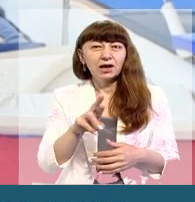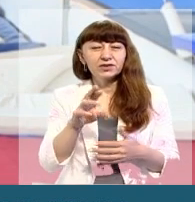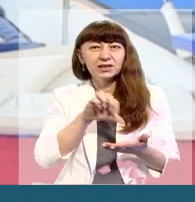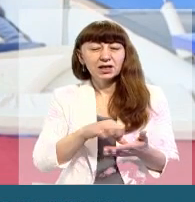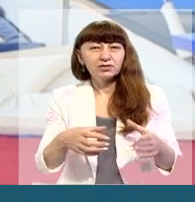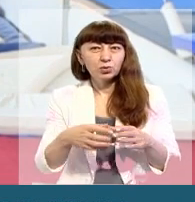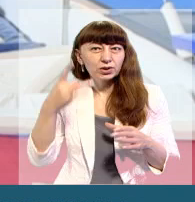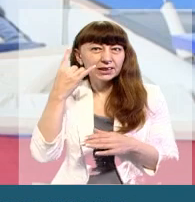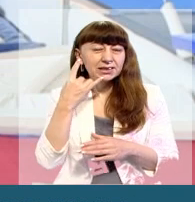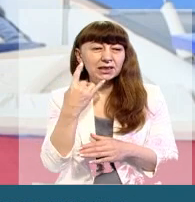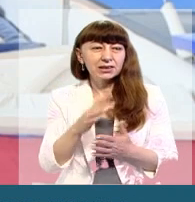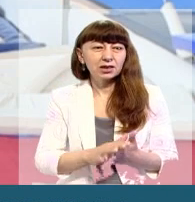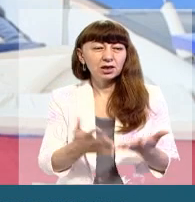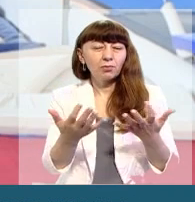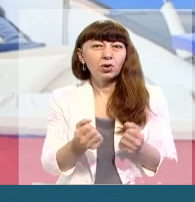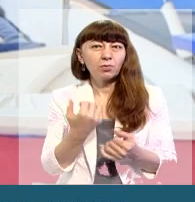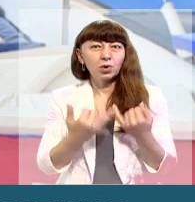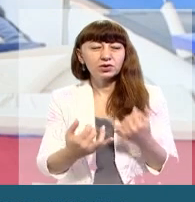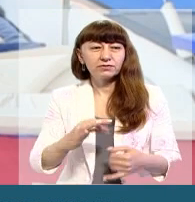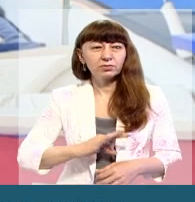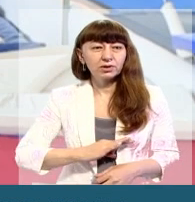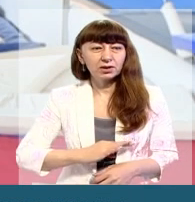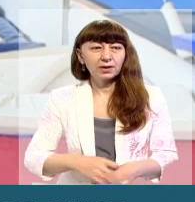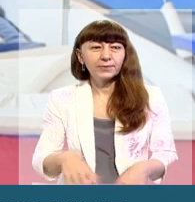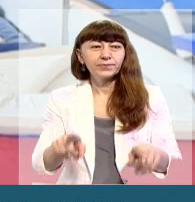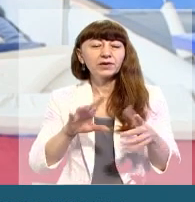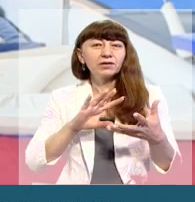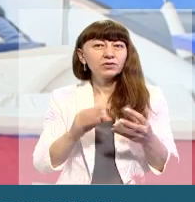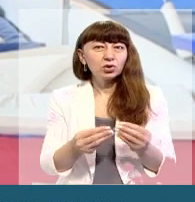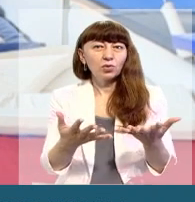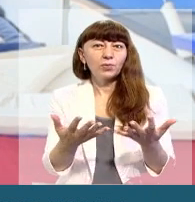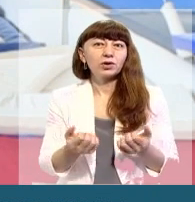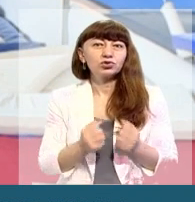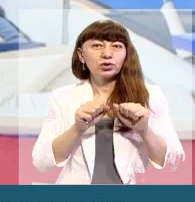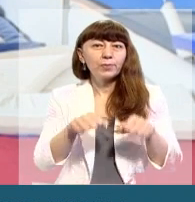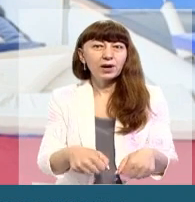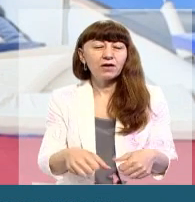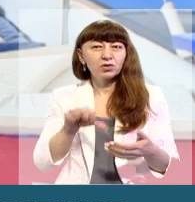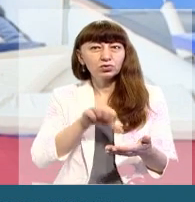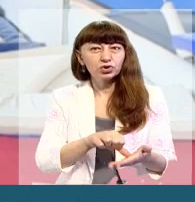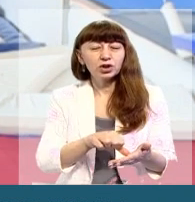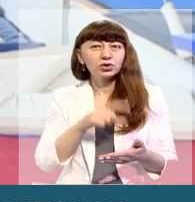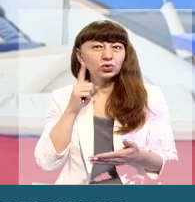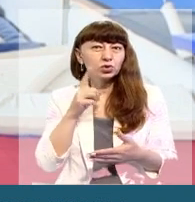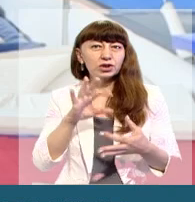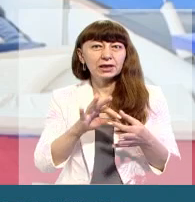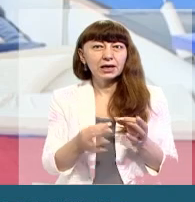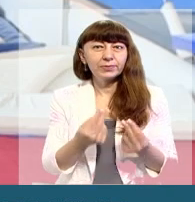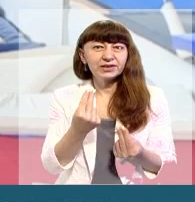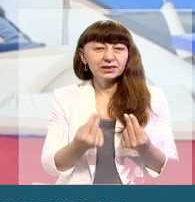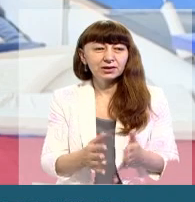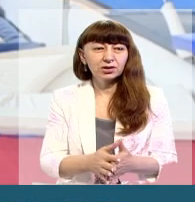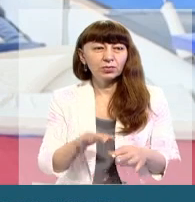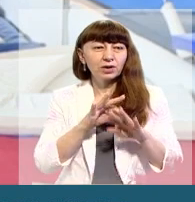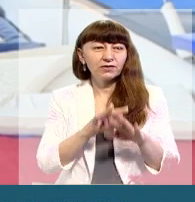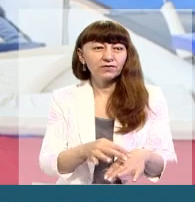команды. Они завоевали бронзовые медали. Тем самым он, получается, завоевал право участвовать на юношеских Олимпийских играх,